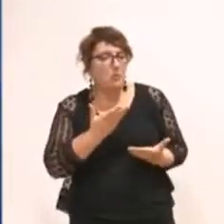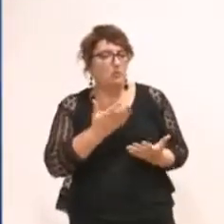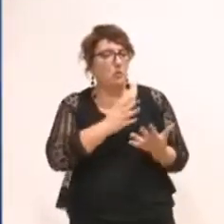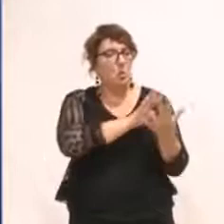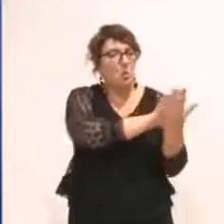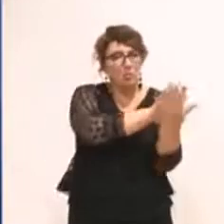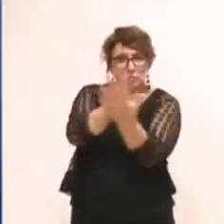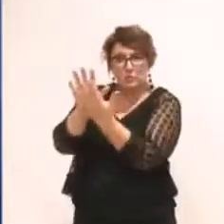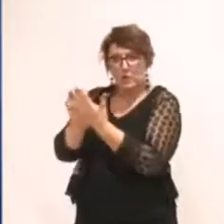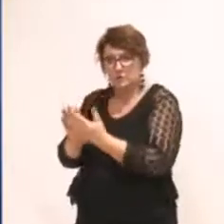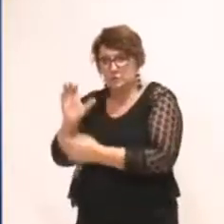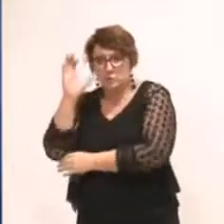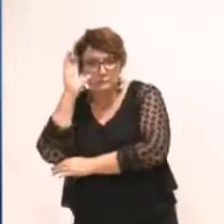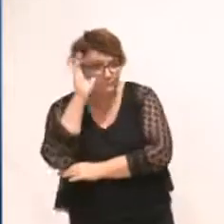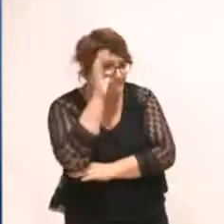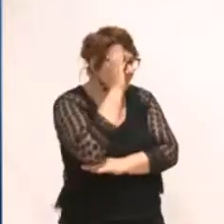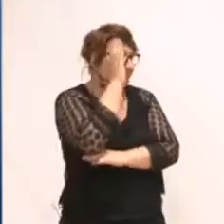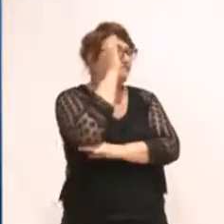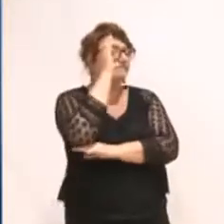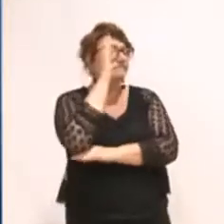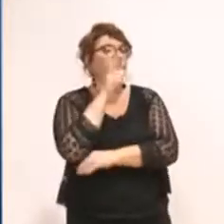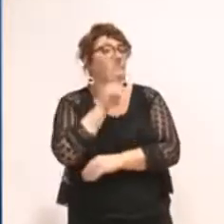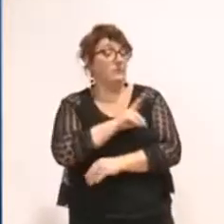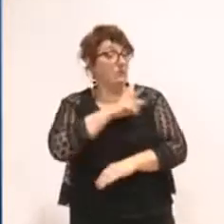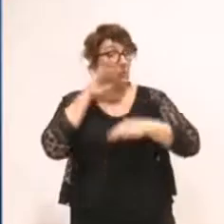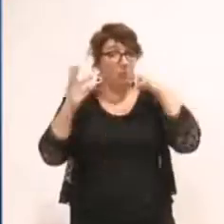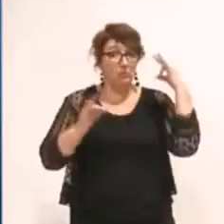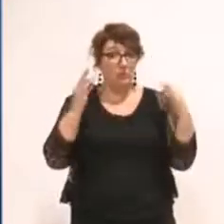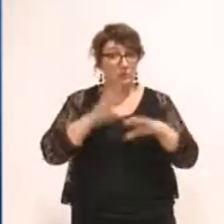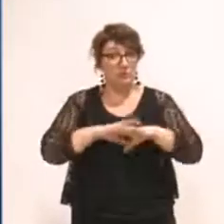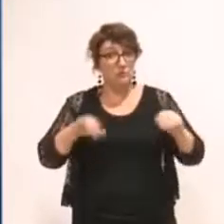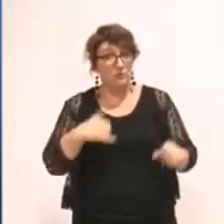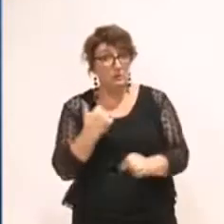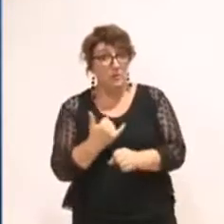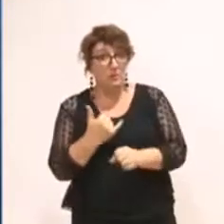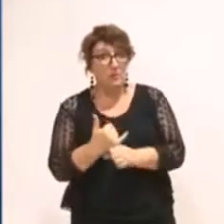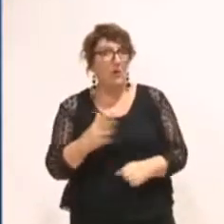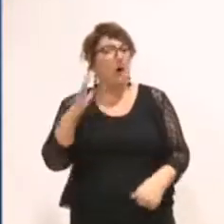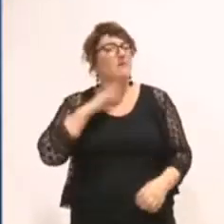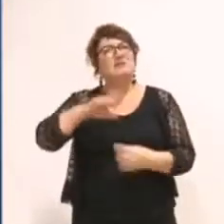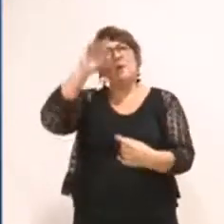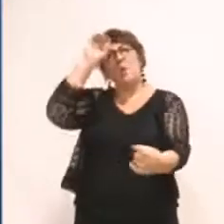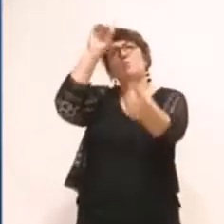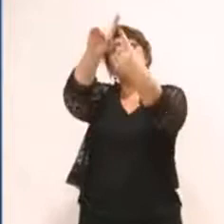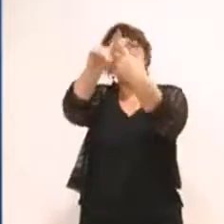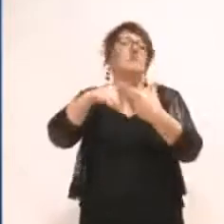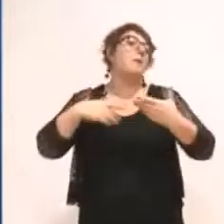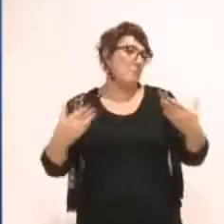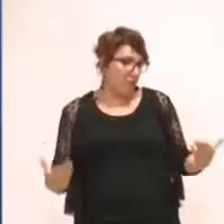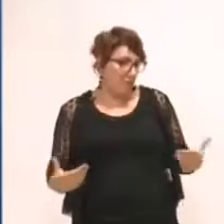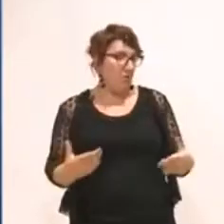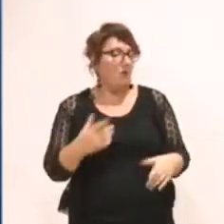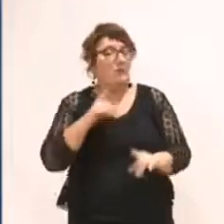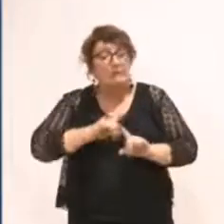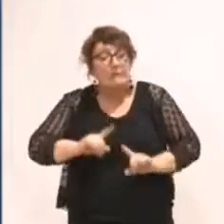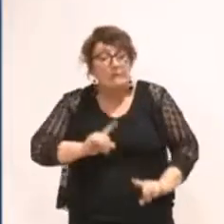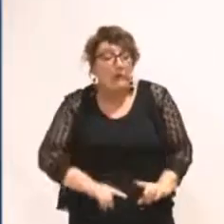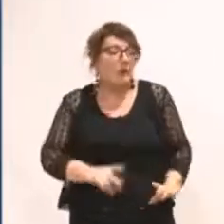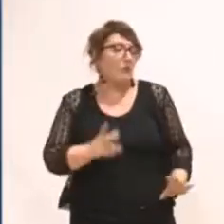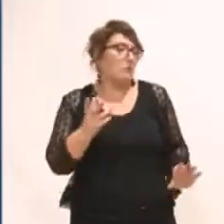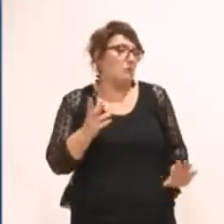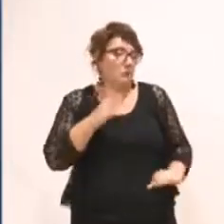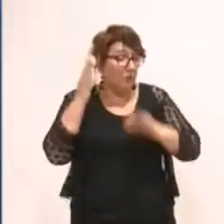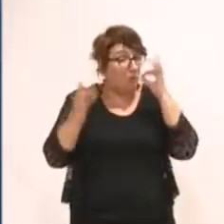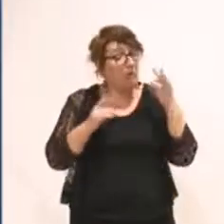consultation. Alors, on découvre, hein, on la découvre là. Avant, on n'avait que des grands objectifs. Là, on découvre un peu le détail. Moi, je trouve que c'est